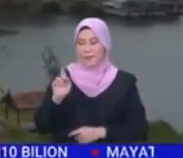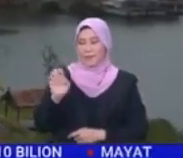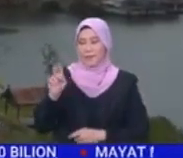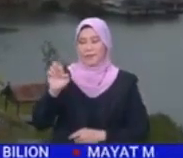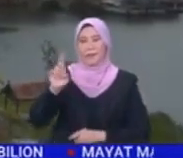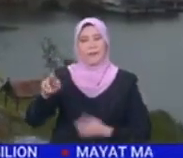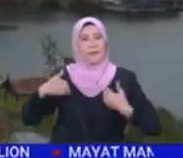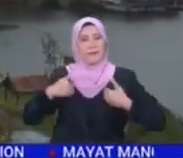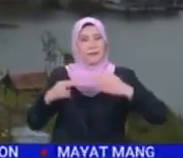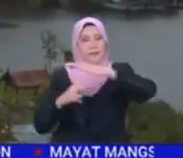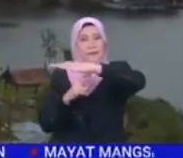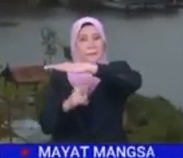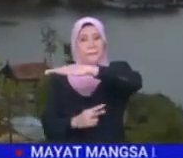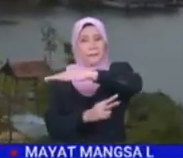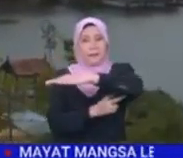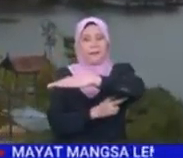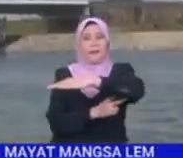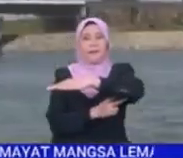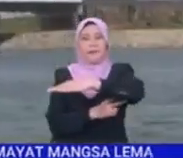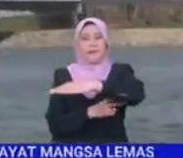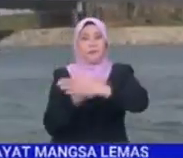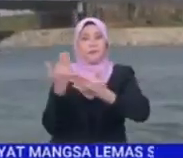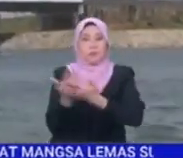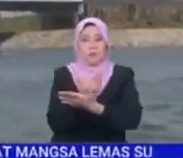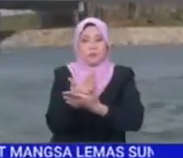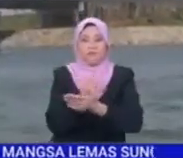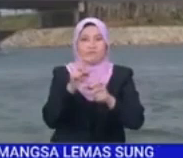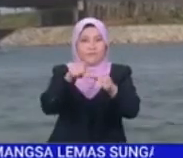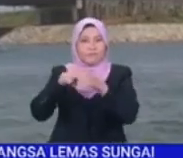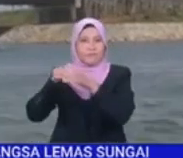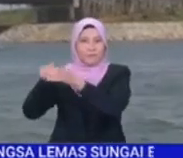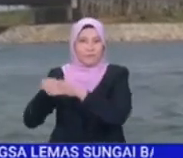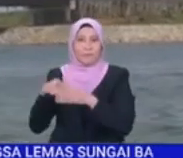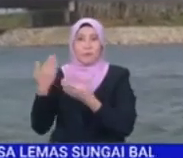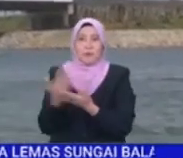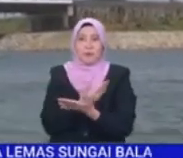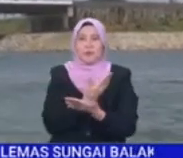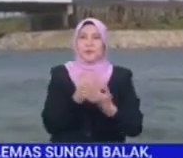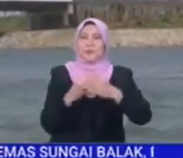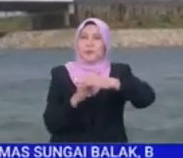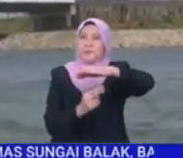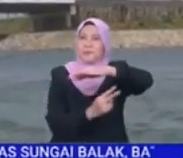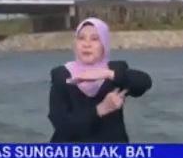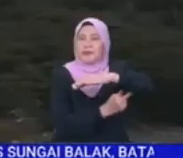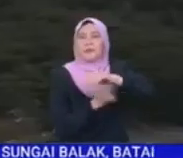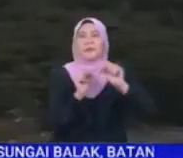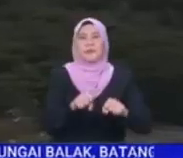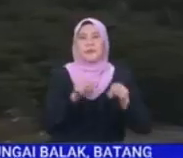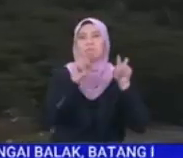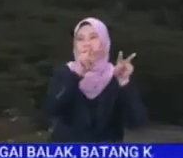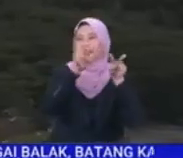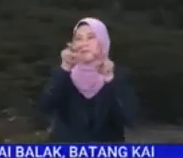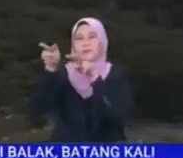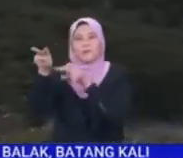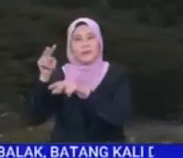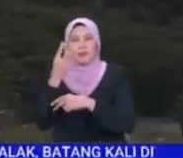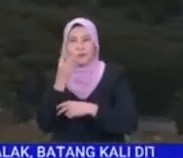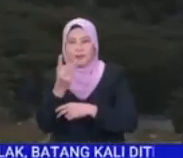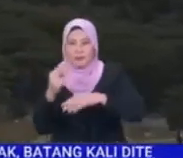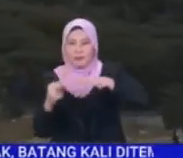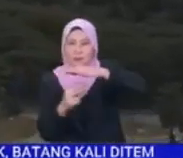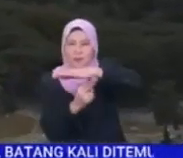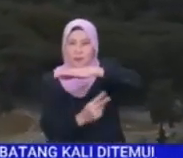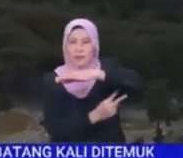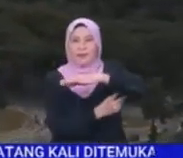jambatan ikonik yang menjadi tarikan baharu buat pengunjung yang ingin melihat secara dekat keunikan seni binanya yang